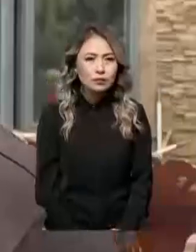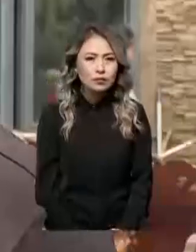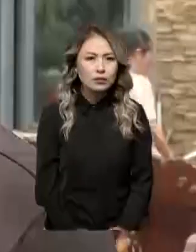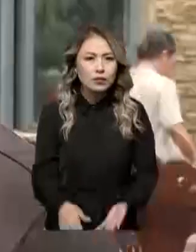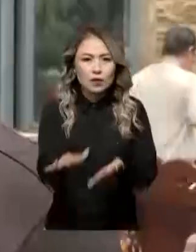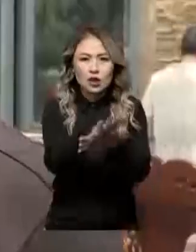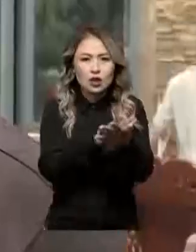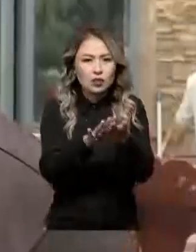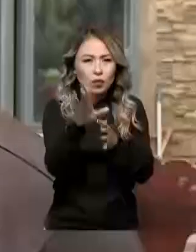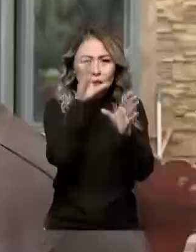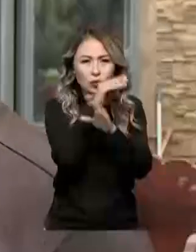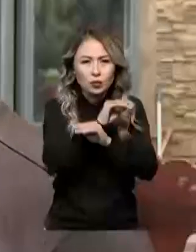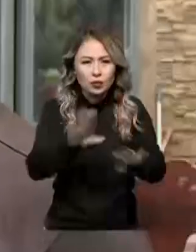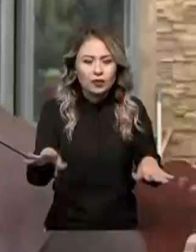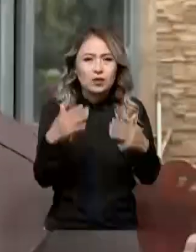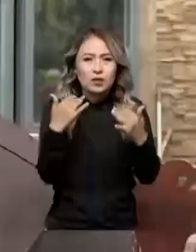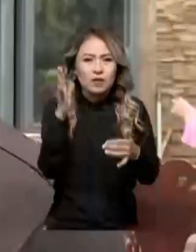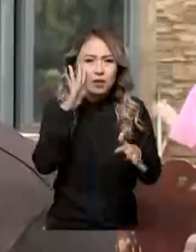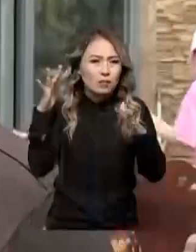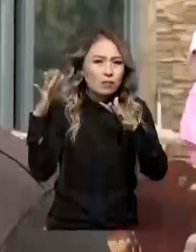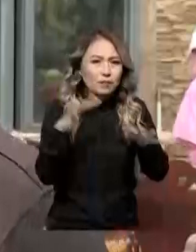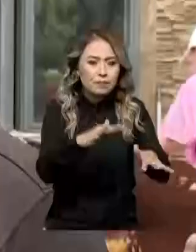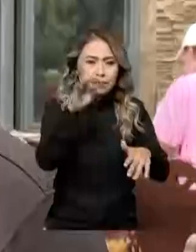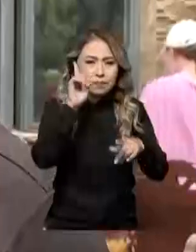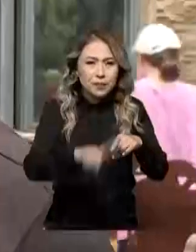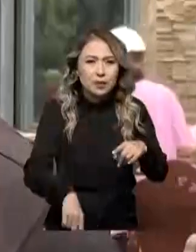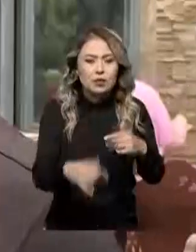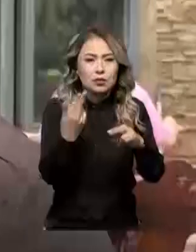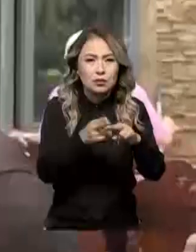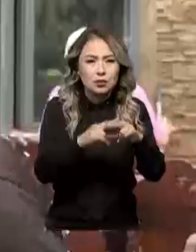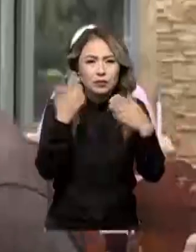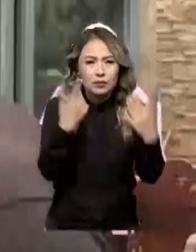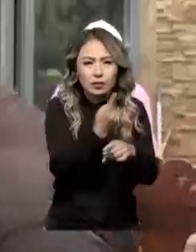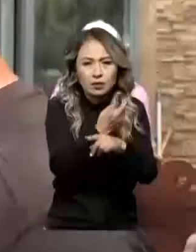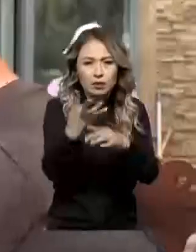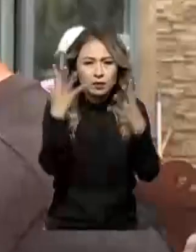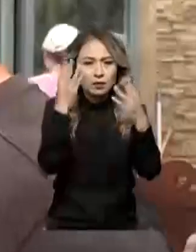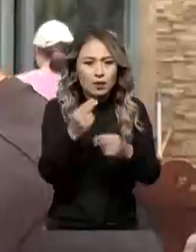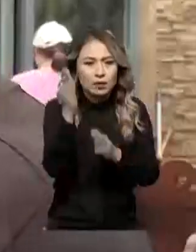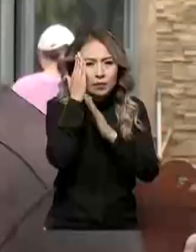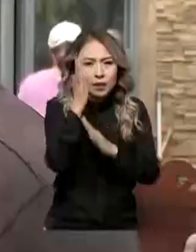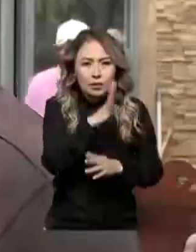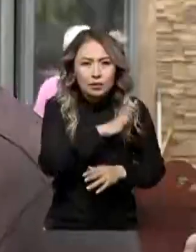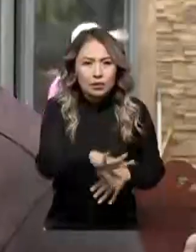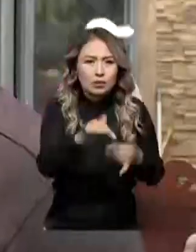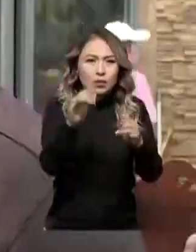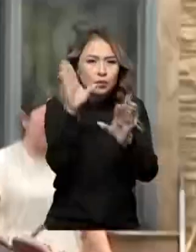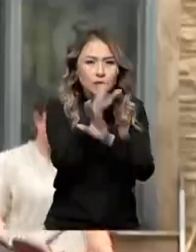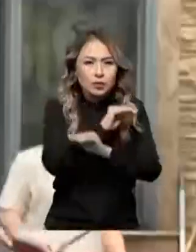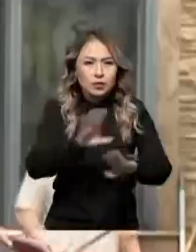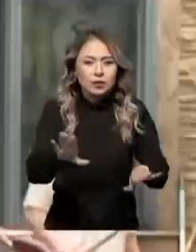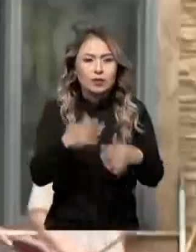Ештеңеге үлгере алмай қалдық, әпсәтте су кіріп келді. Содан бері бірнеше күннен бері ұйқы көрген жоқпыз. Құтқарушылар үлгере алмай